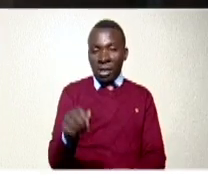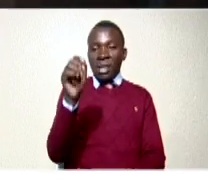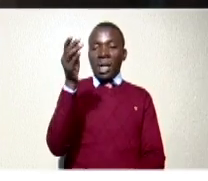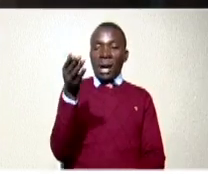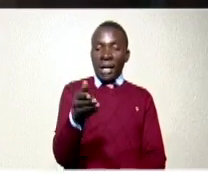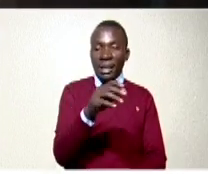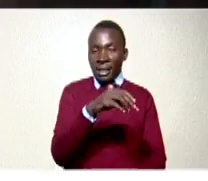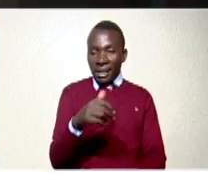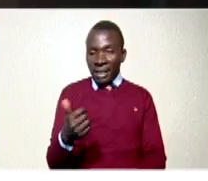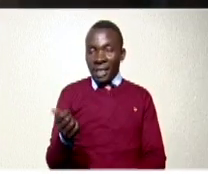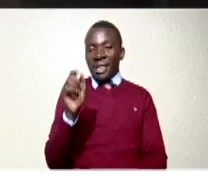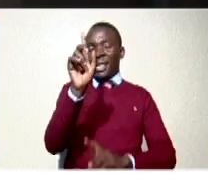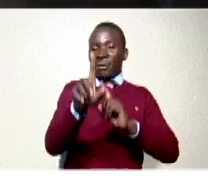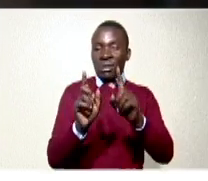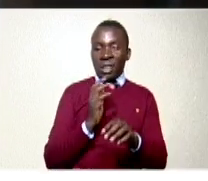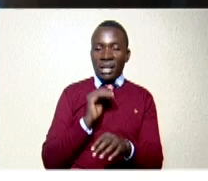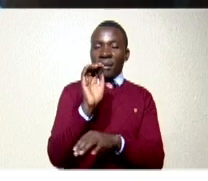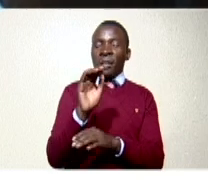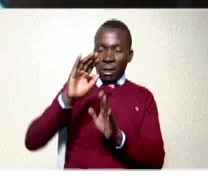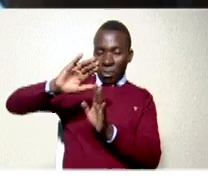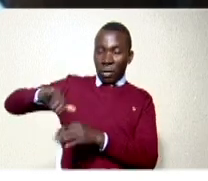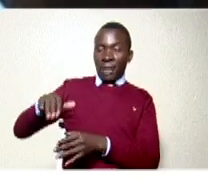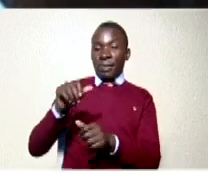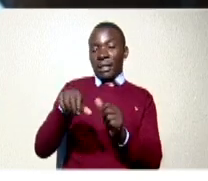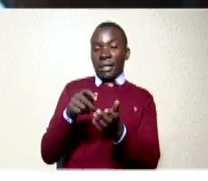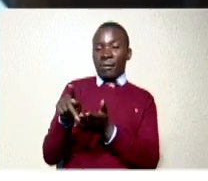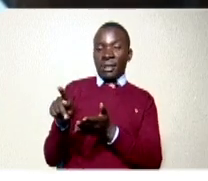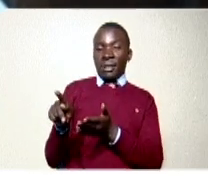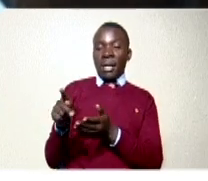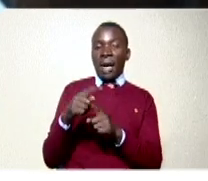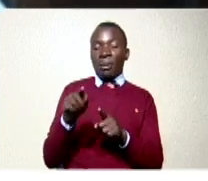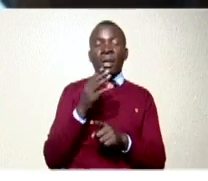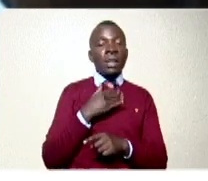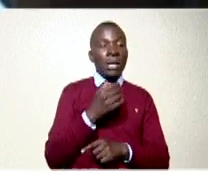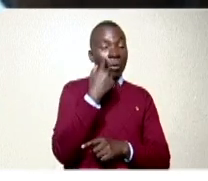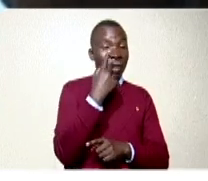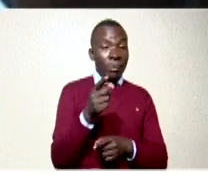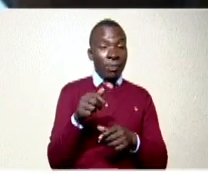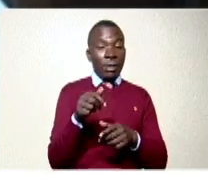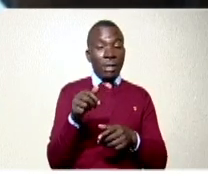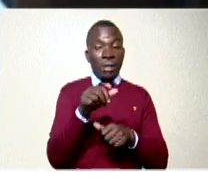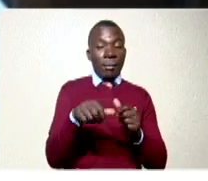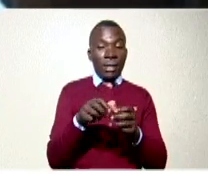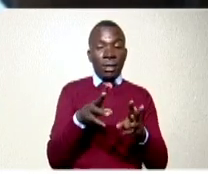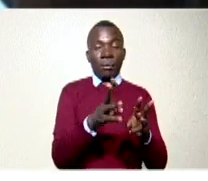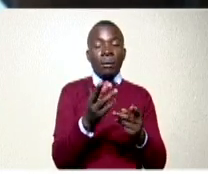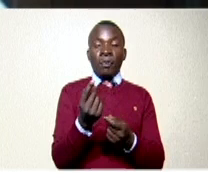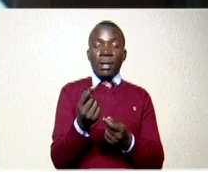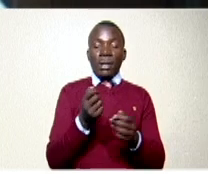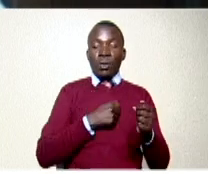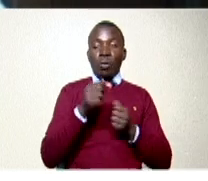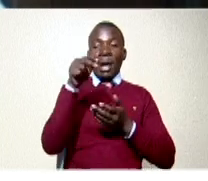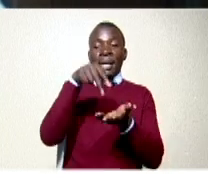wenda tuvuye ku bijyanye n'ibiciro, nifuzaga kureba ku bijyanye n'uburyo ifaranga ry'u Rwanda rihagaze ariko